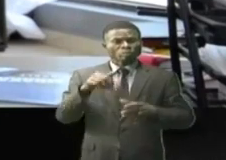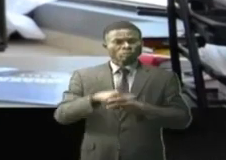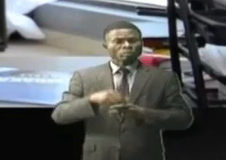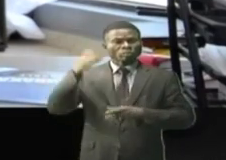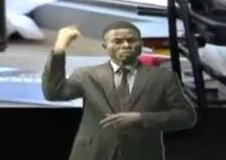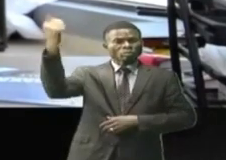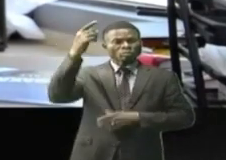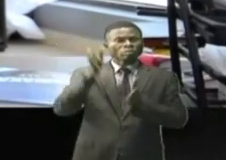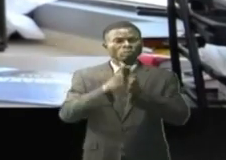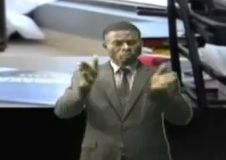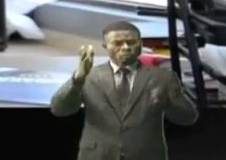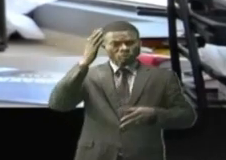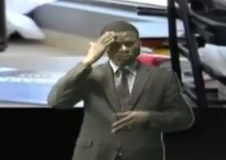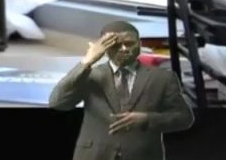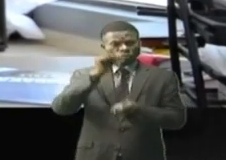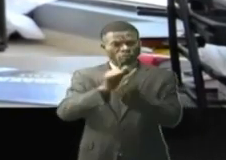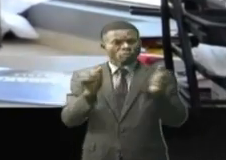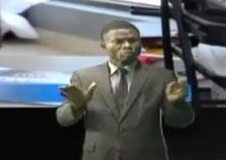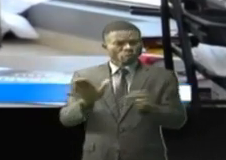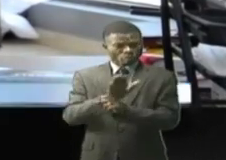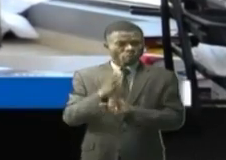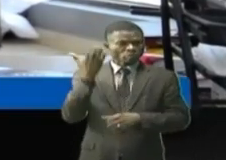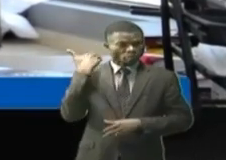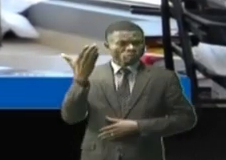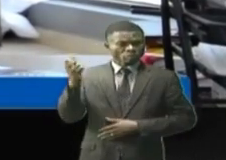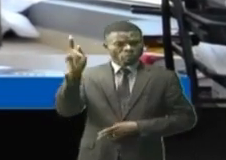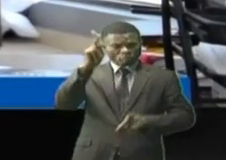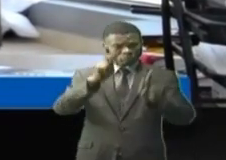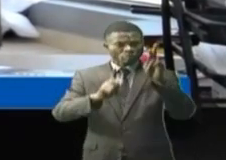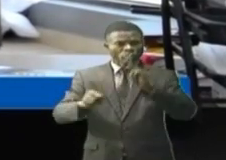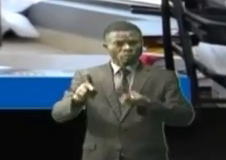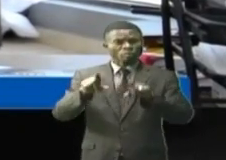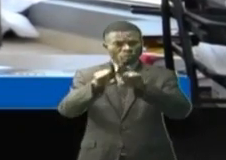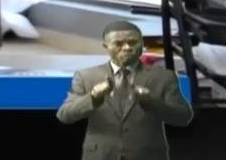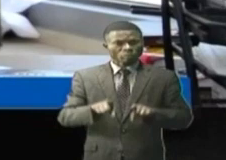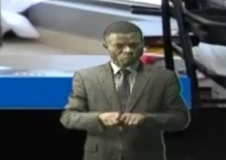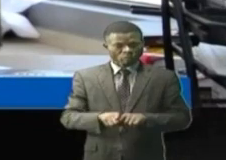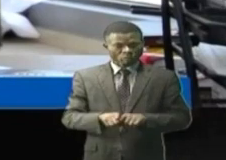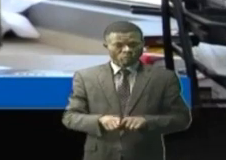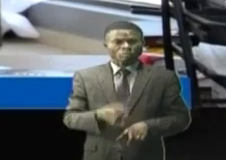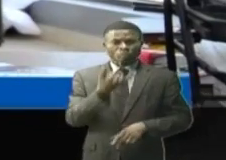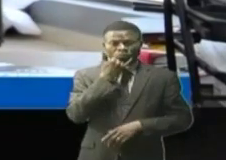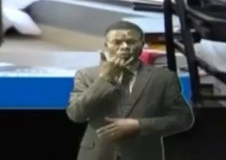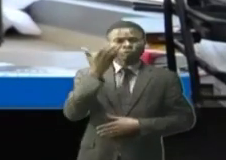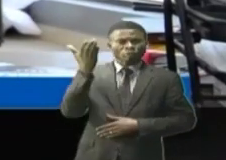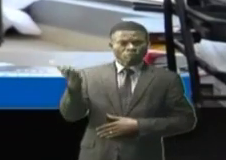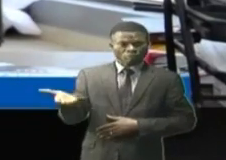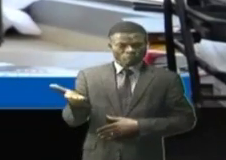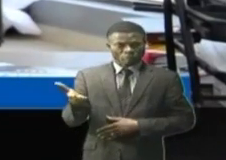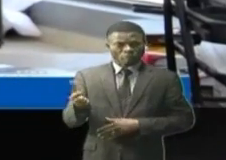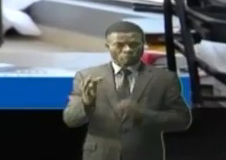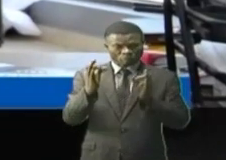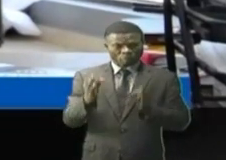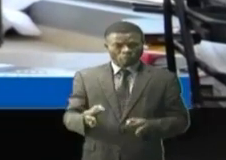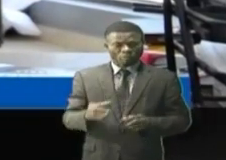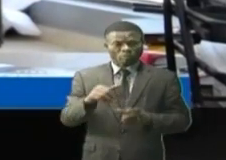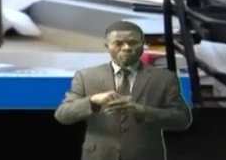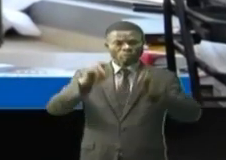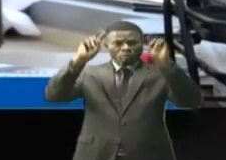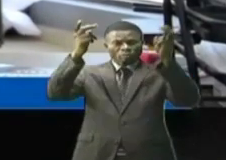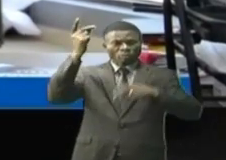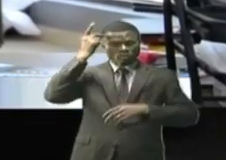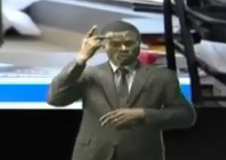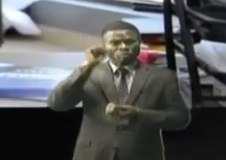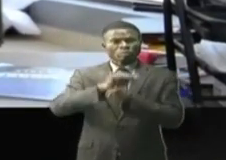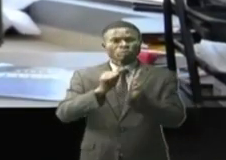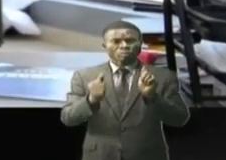monde connaissent des problèmes d'inondations. La population aussi a sa part de responsabilité. Mais dans le cas de la ville de Kinshasa, le